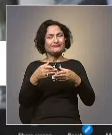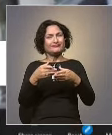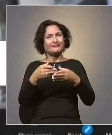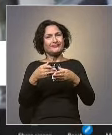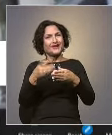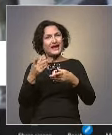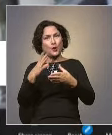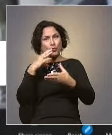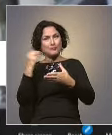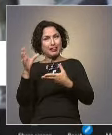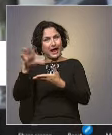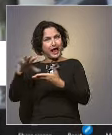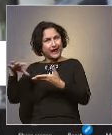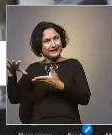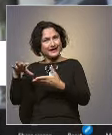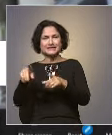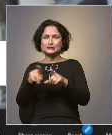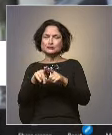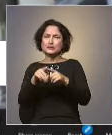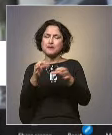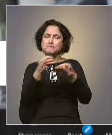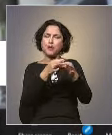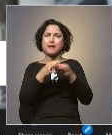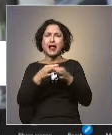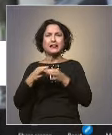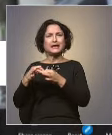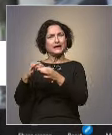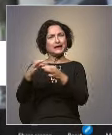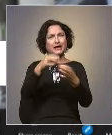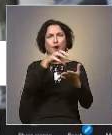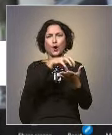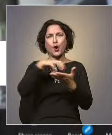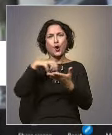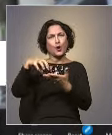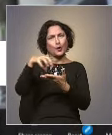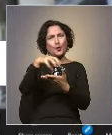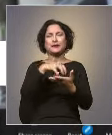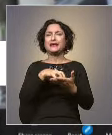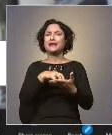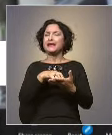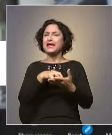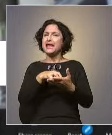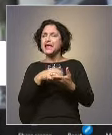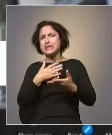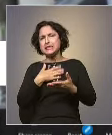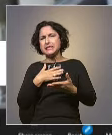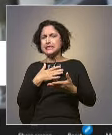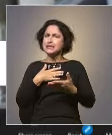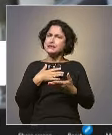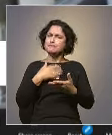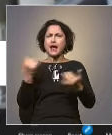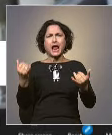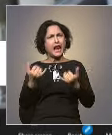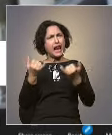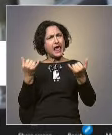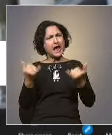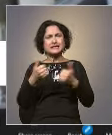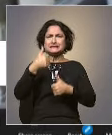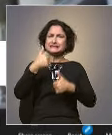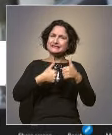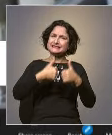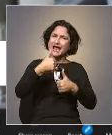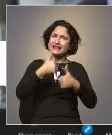страна са разпределени на по-малки отбори, които се движат заедно с програмата. Има лек състезателен характер в някои неща между